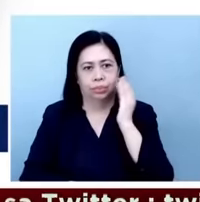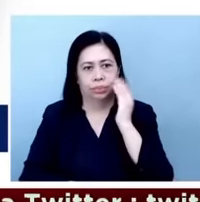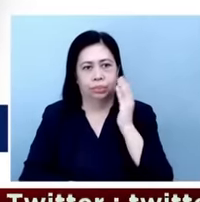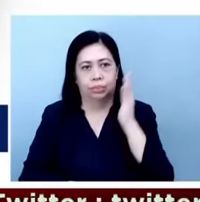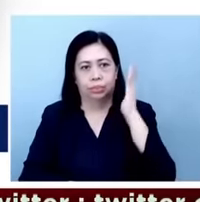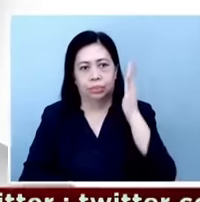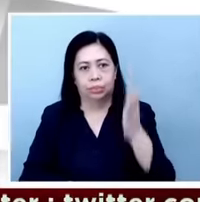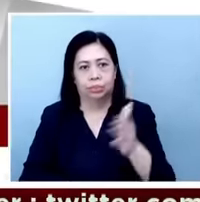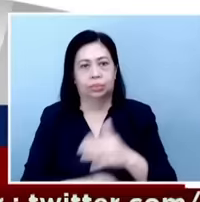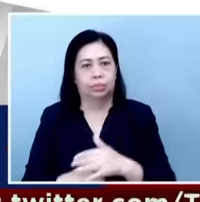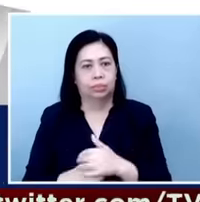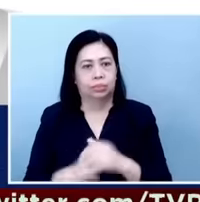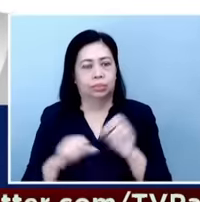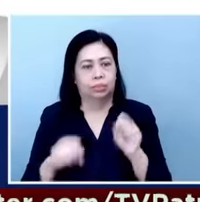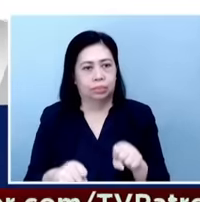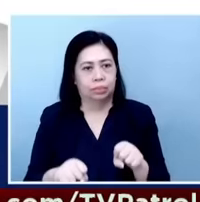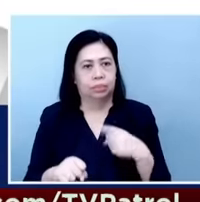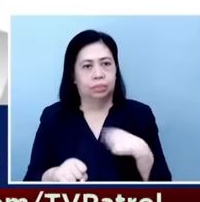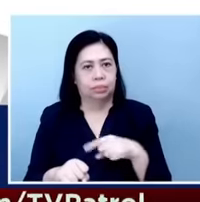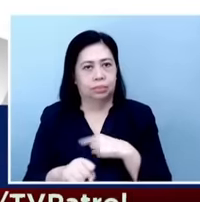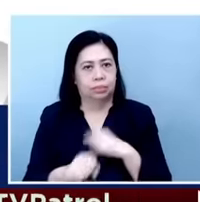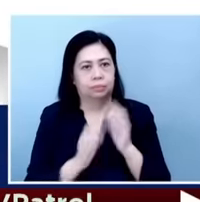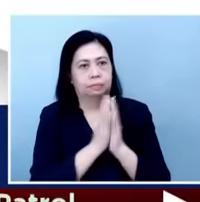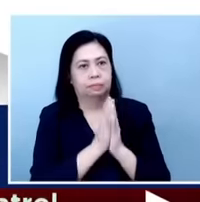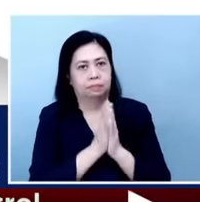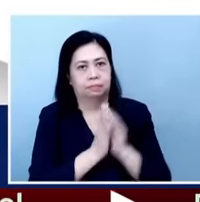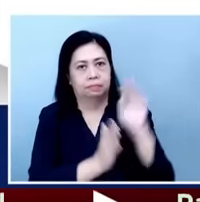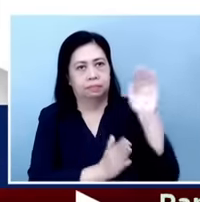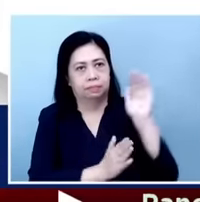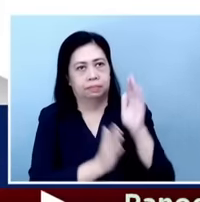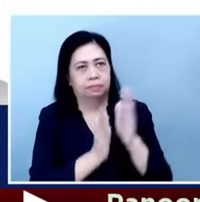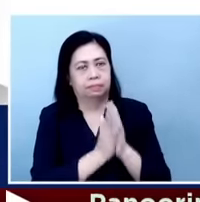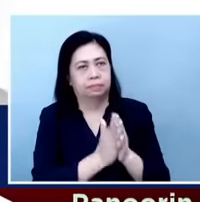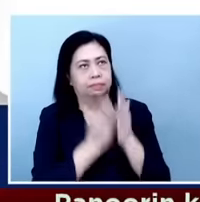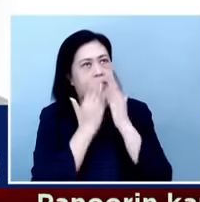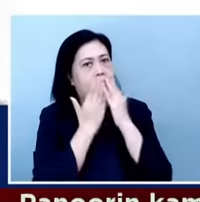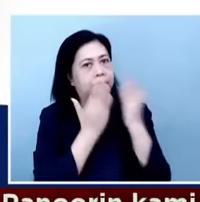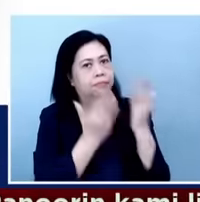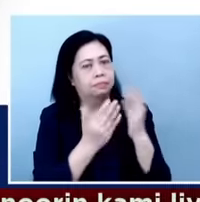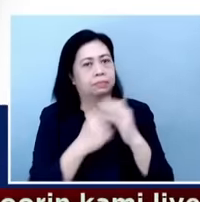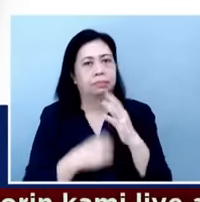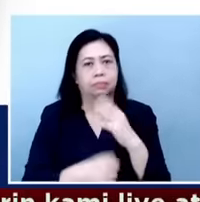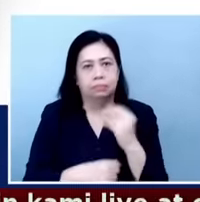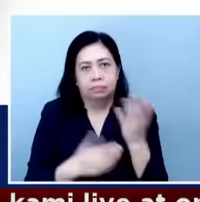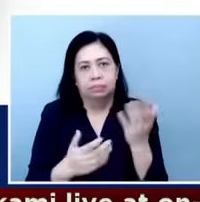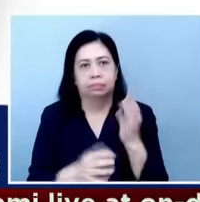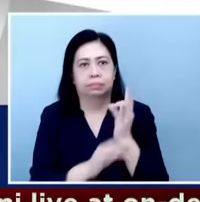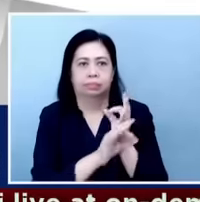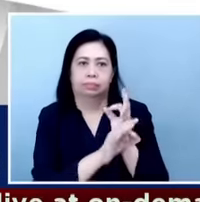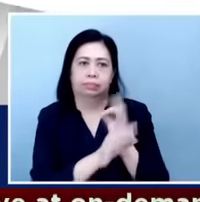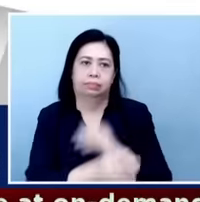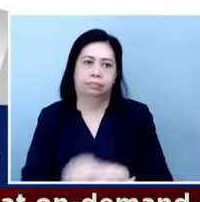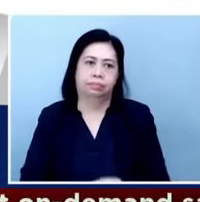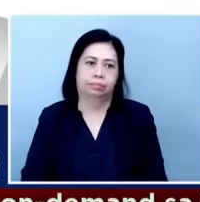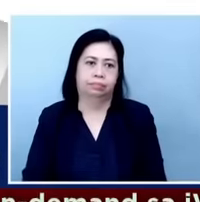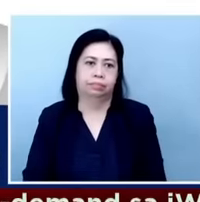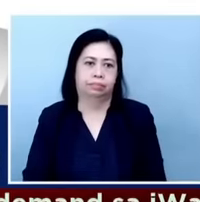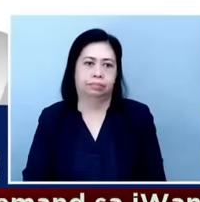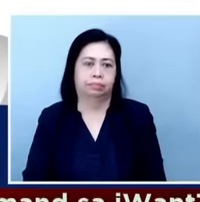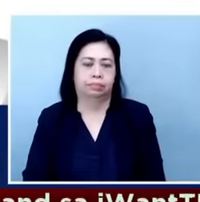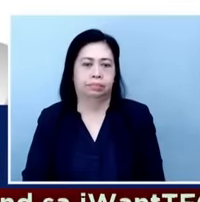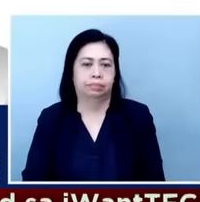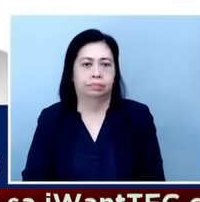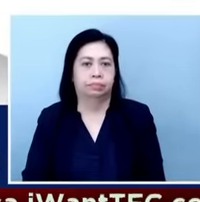future, pwede kaming manalangin sa kanya, humingi ng pasalamat at yun, manampalataya sa kanya.